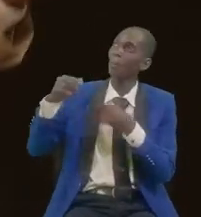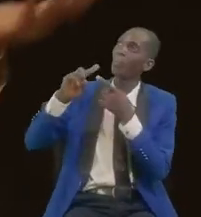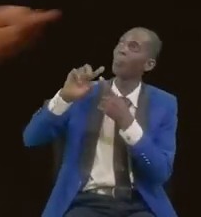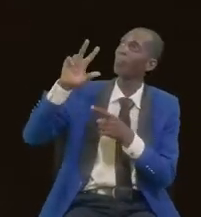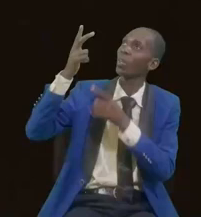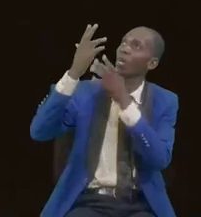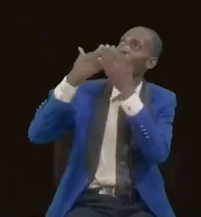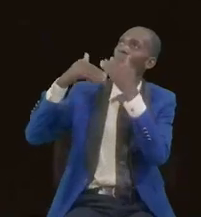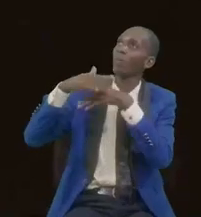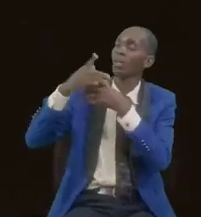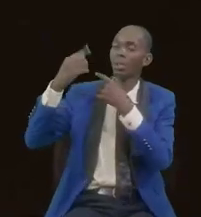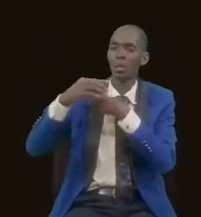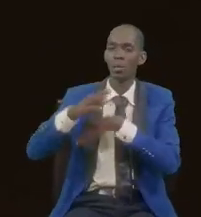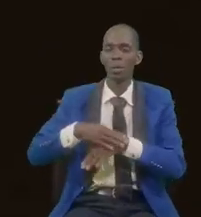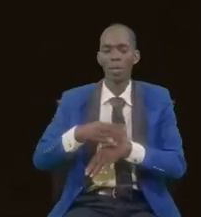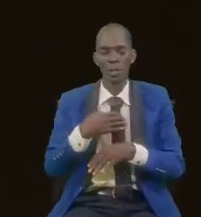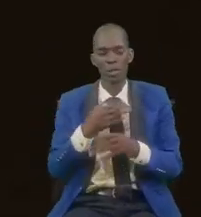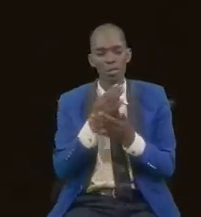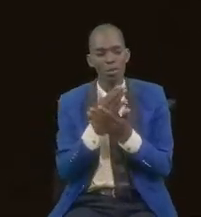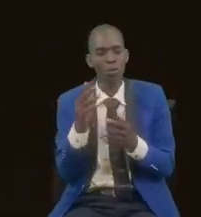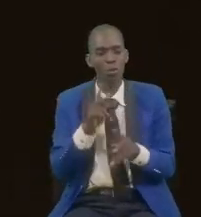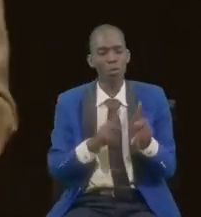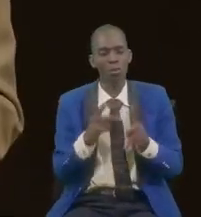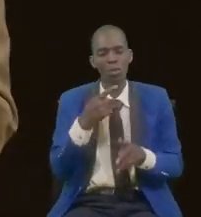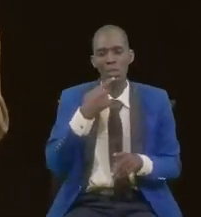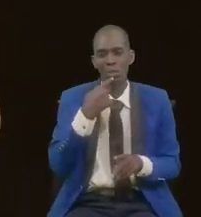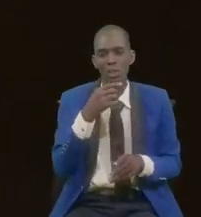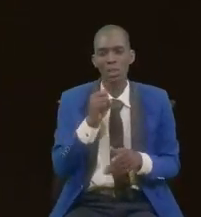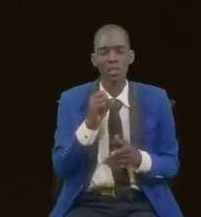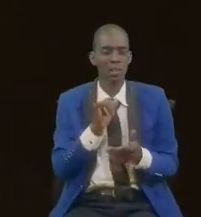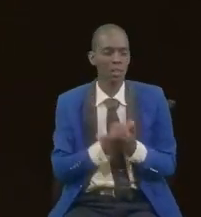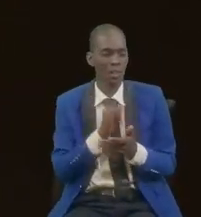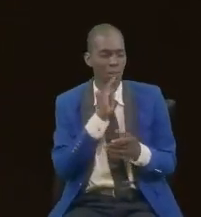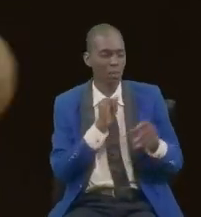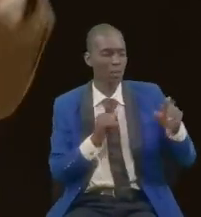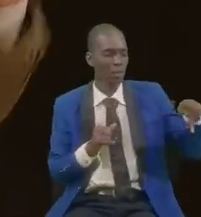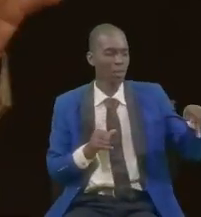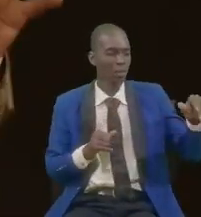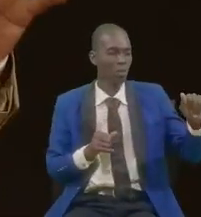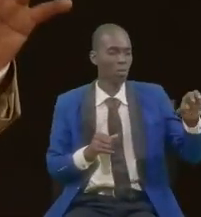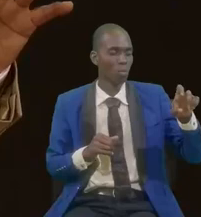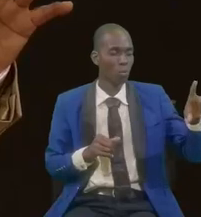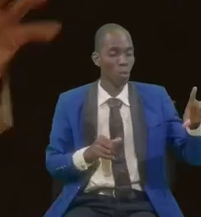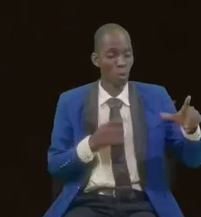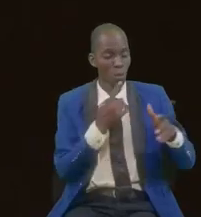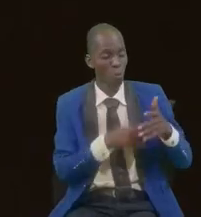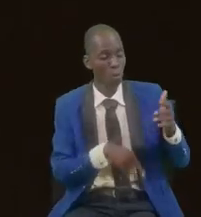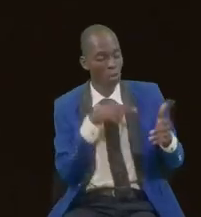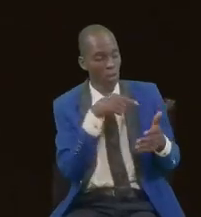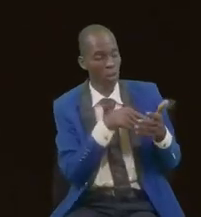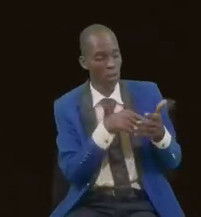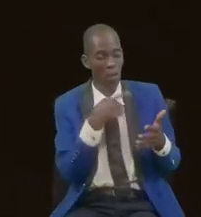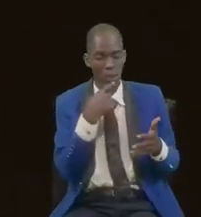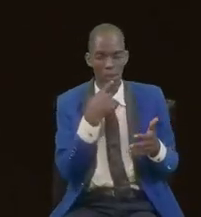revenu. Et certains nous disent que c'est Paul, non. Ce qu'il a dit,